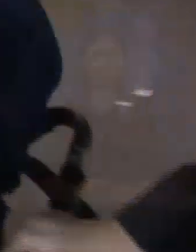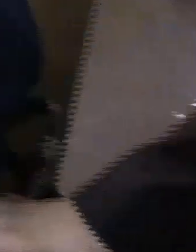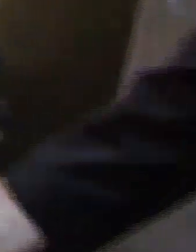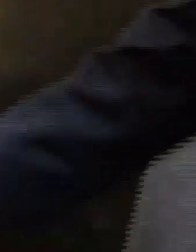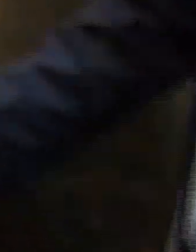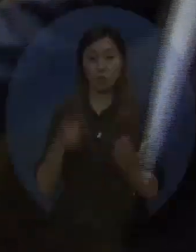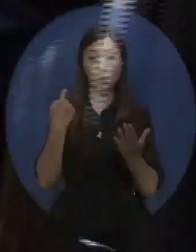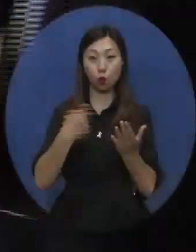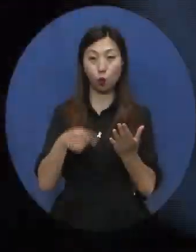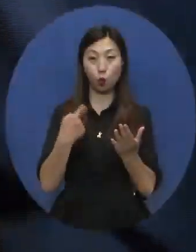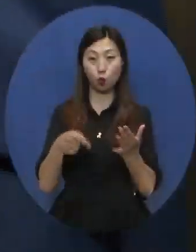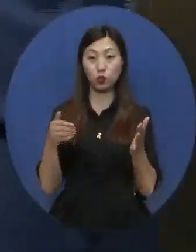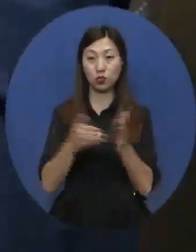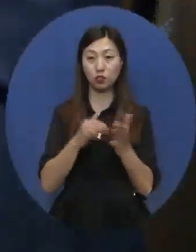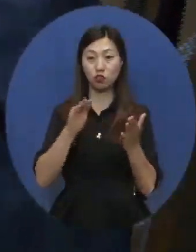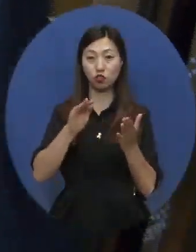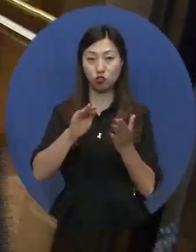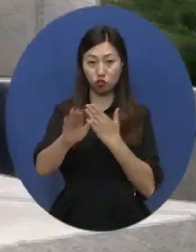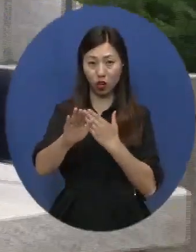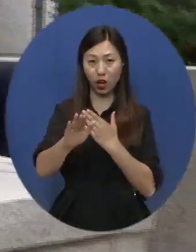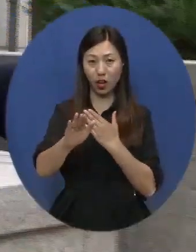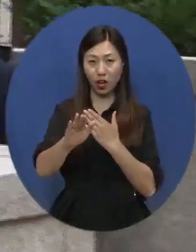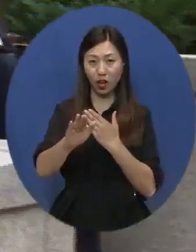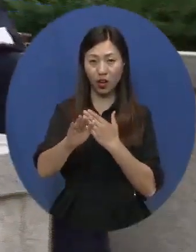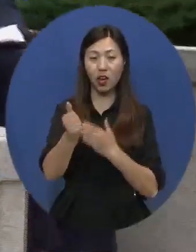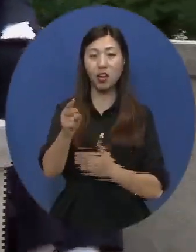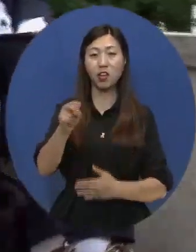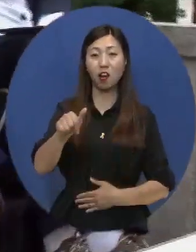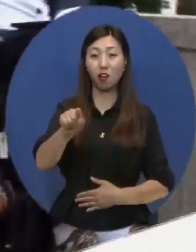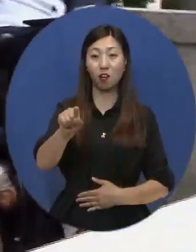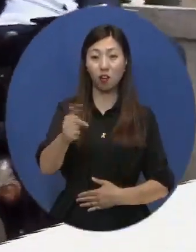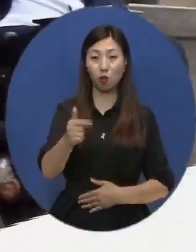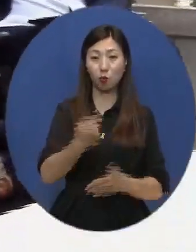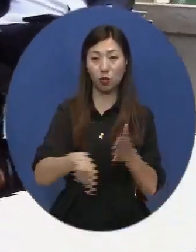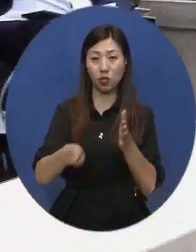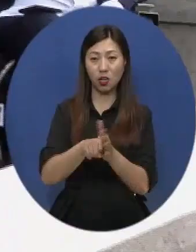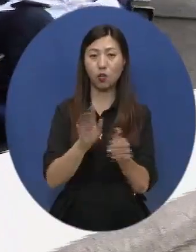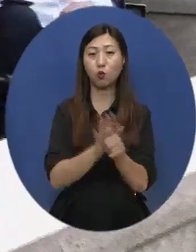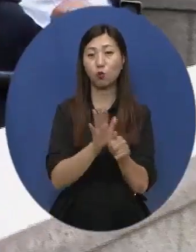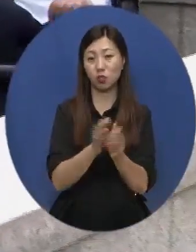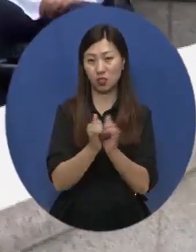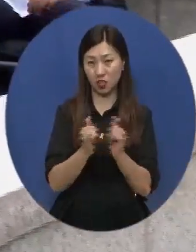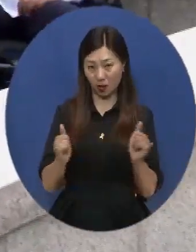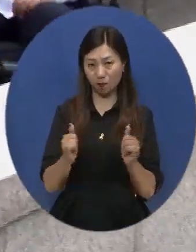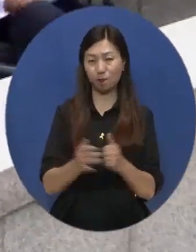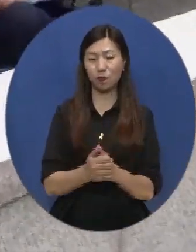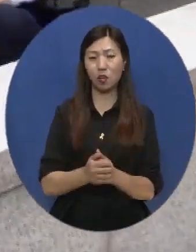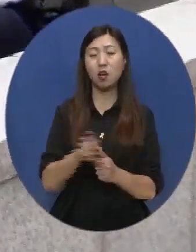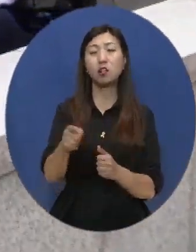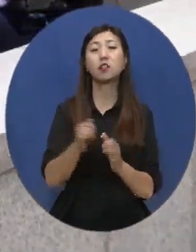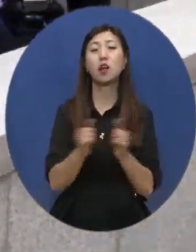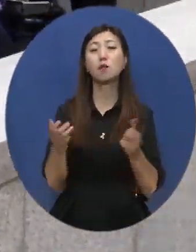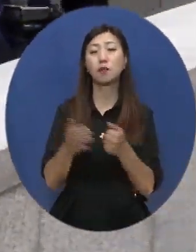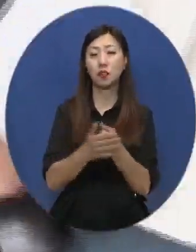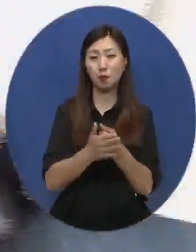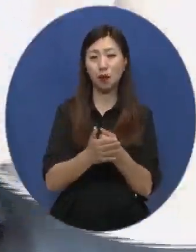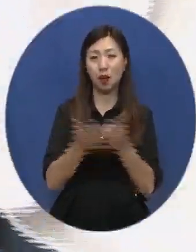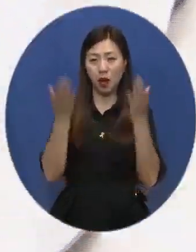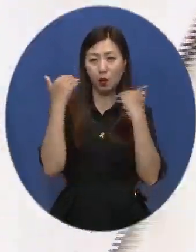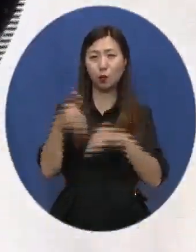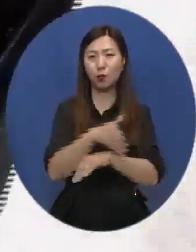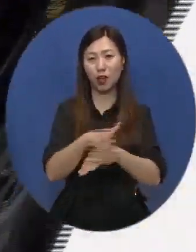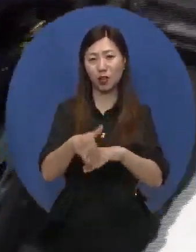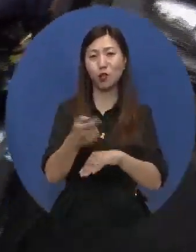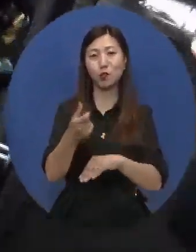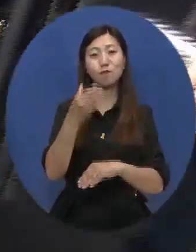수업을 마친 혁건 씨를 위해 도움을 주는 고마운 사람들. 이런 분들이 있기에 혁건 씨는 학교 생활이 한결 수월하다고